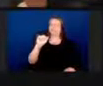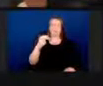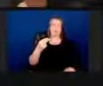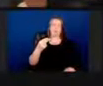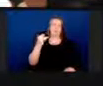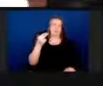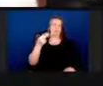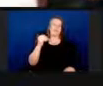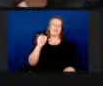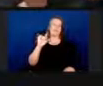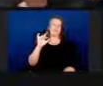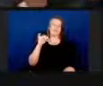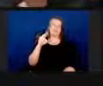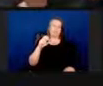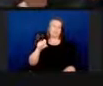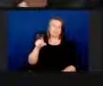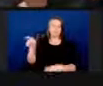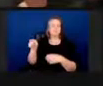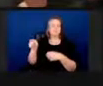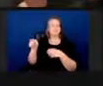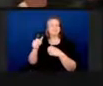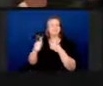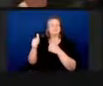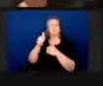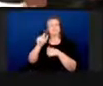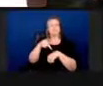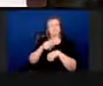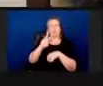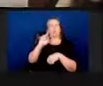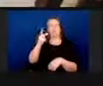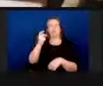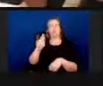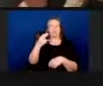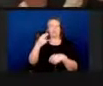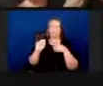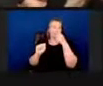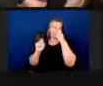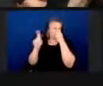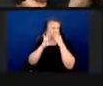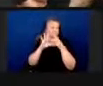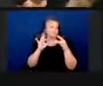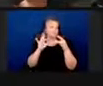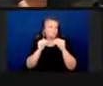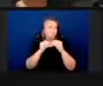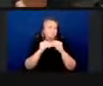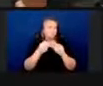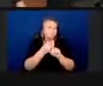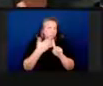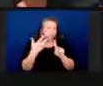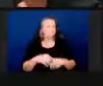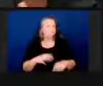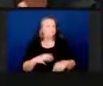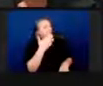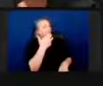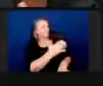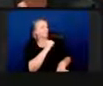وهي مديرة الثانوية واجنر، وهي ستتحدث عن ما يحدث في ثانوية.